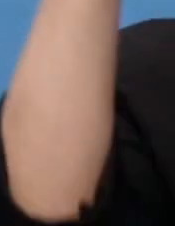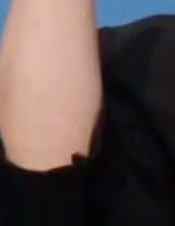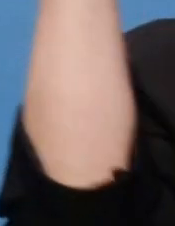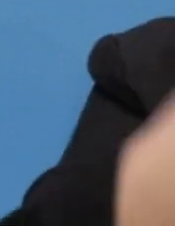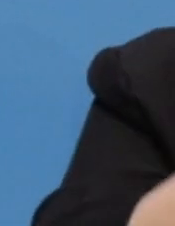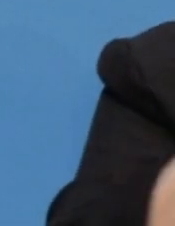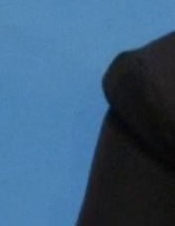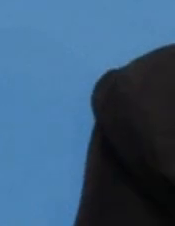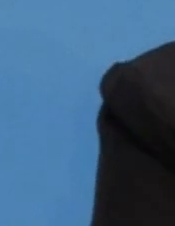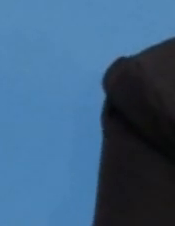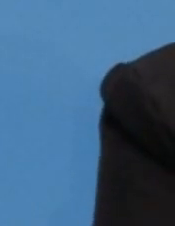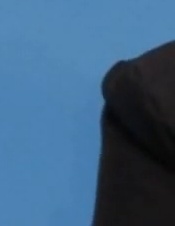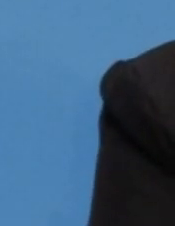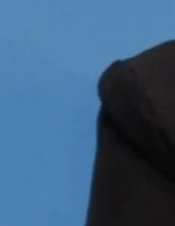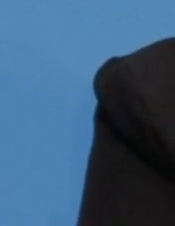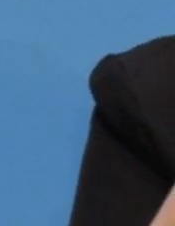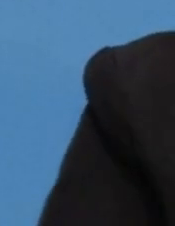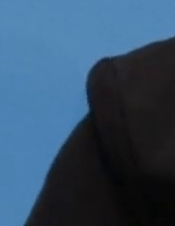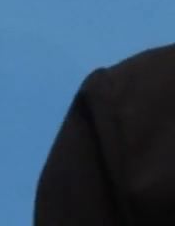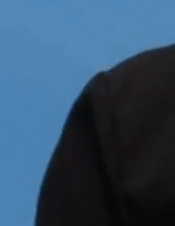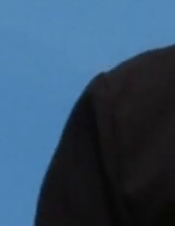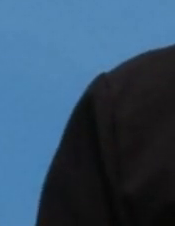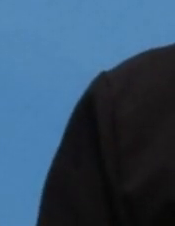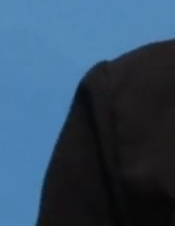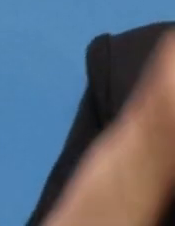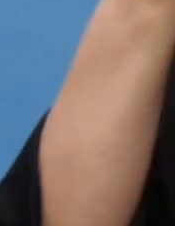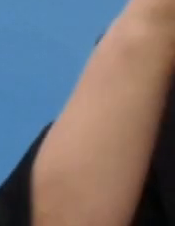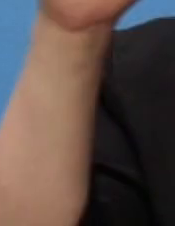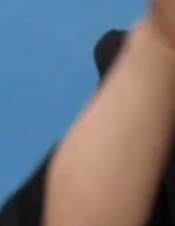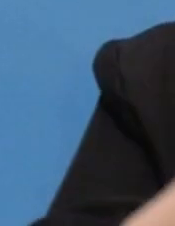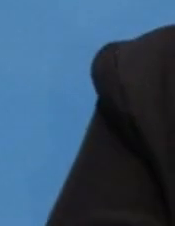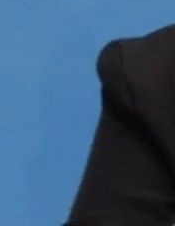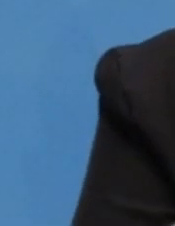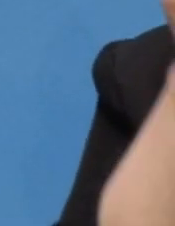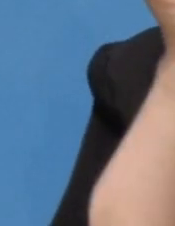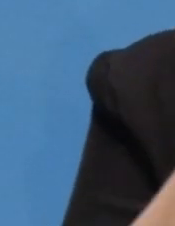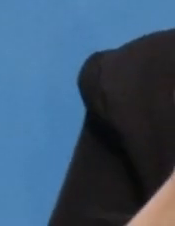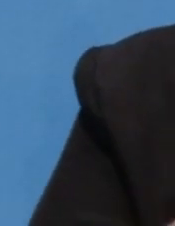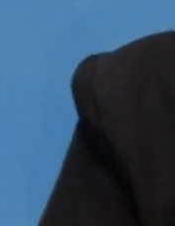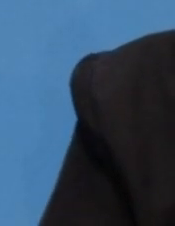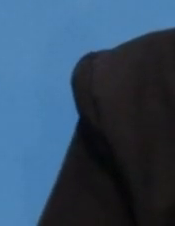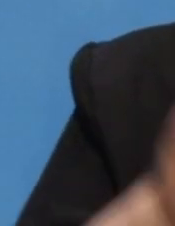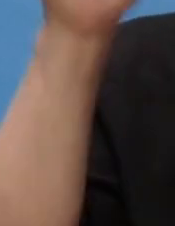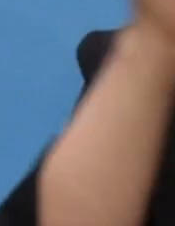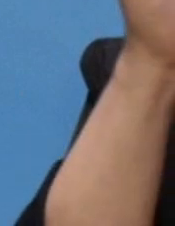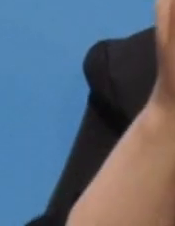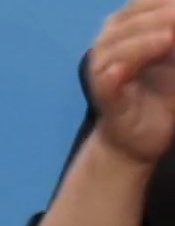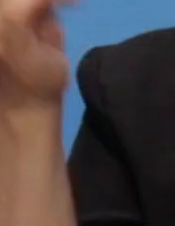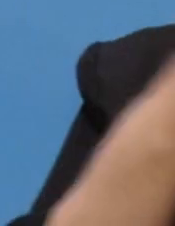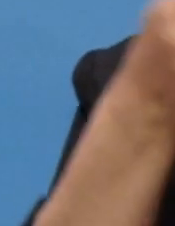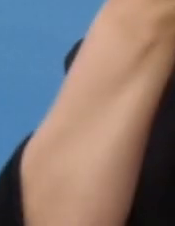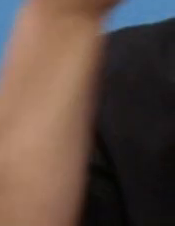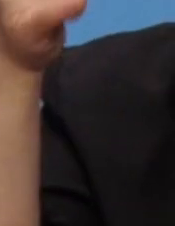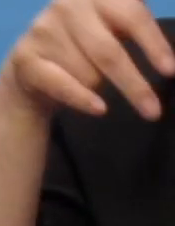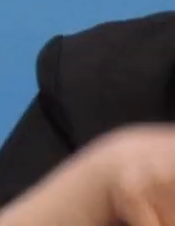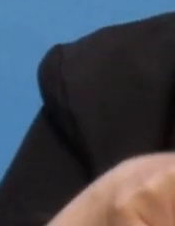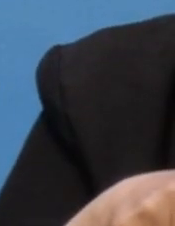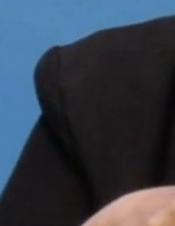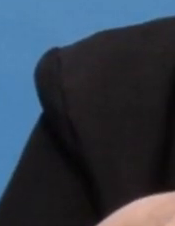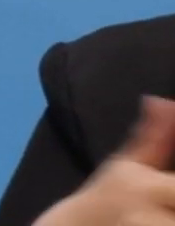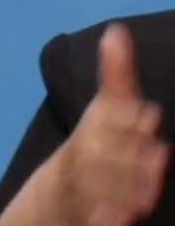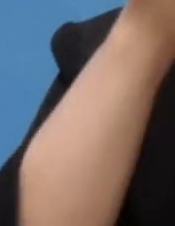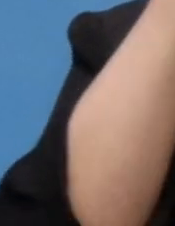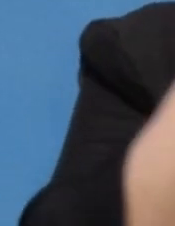것입니다. 입시를 앞둔 수험생과 학부모는 공부만으로도 힘든데 교육부